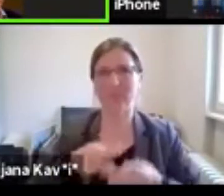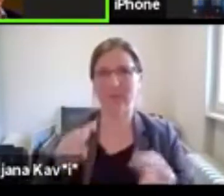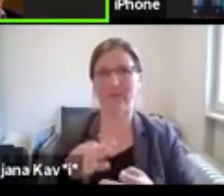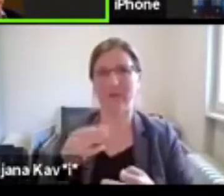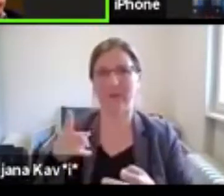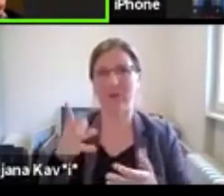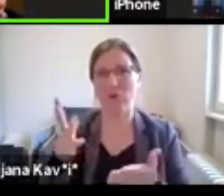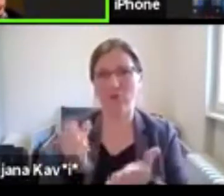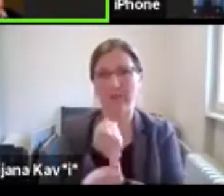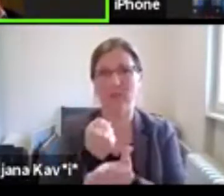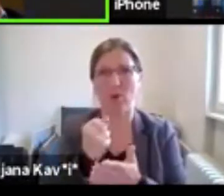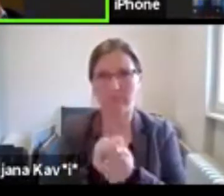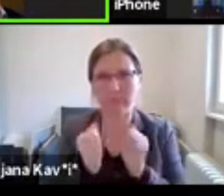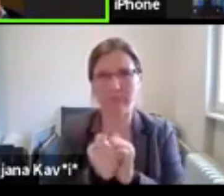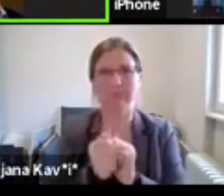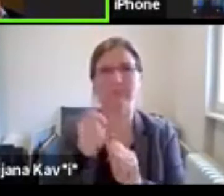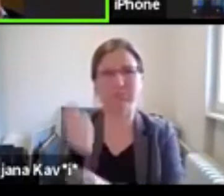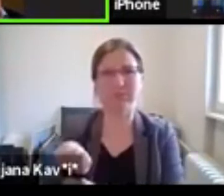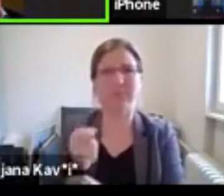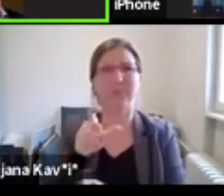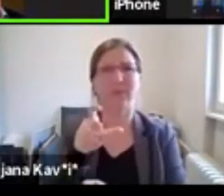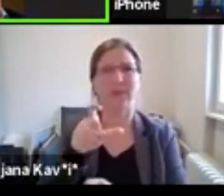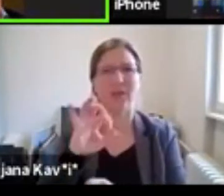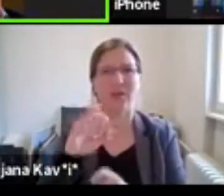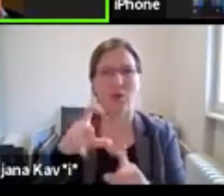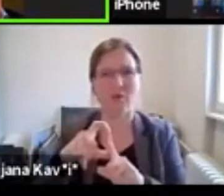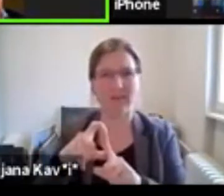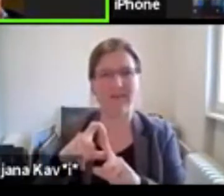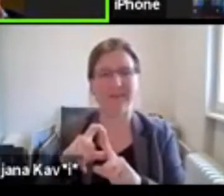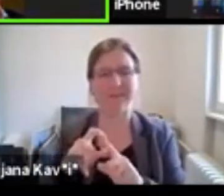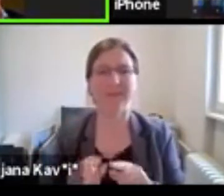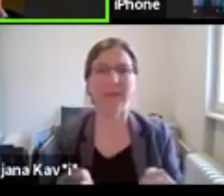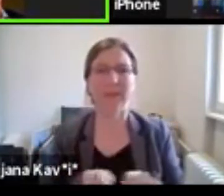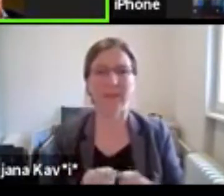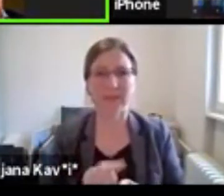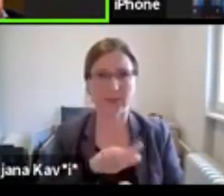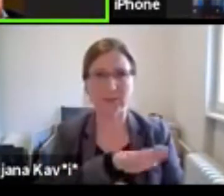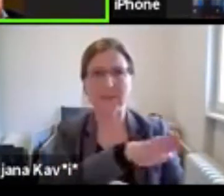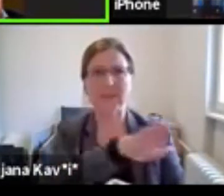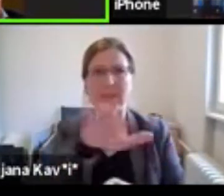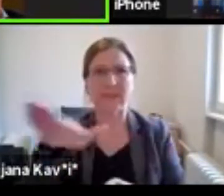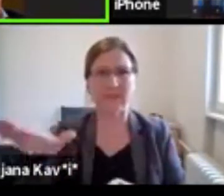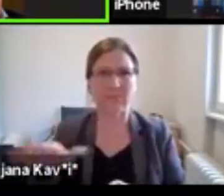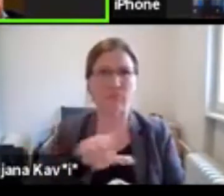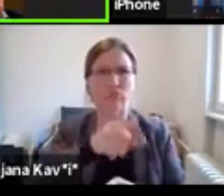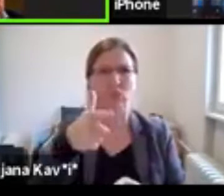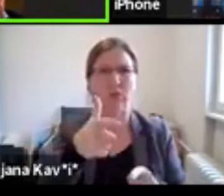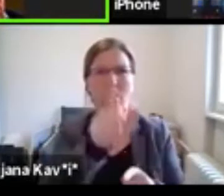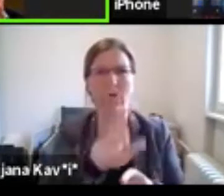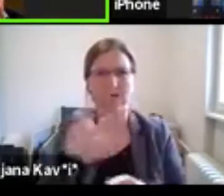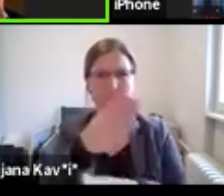prebolio je taj COVID. Želim svim drugim osobama s invaliditetom, svim